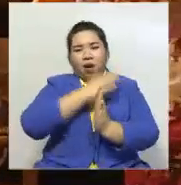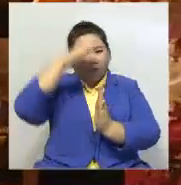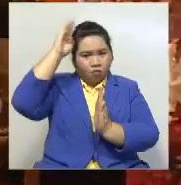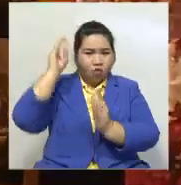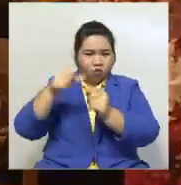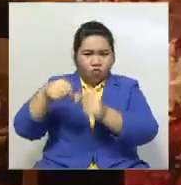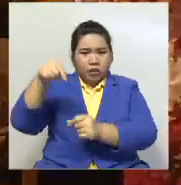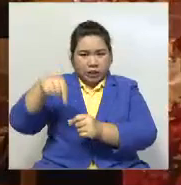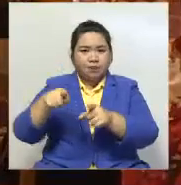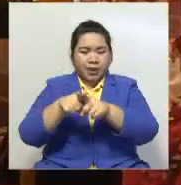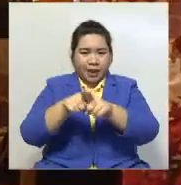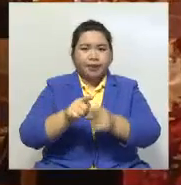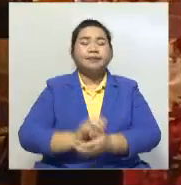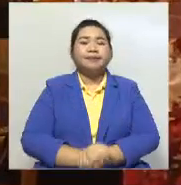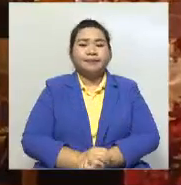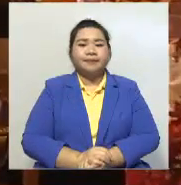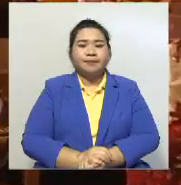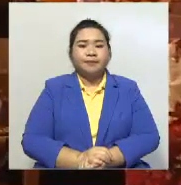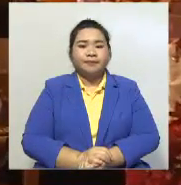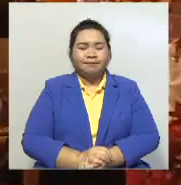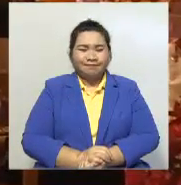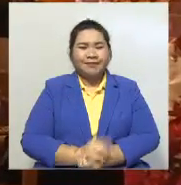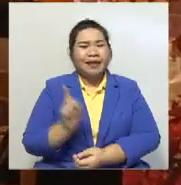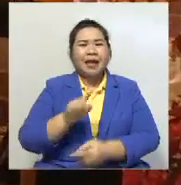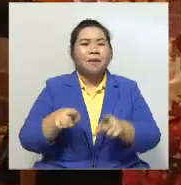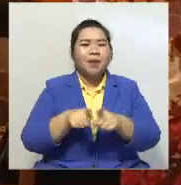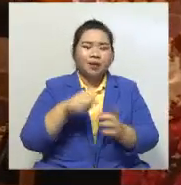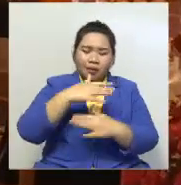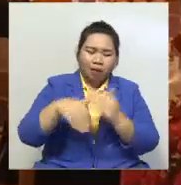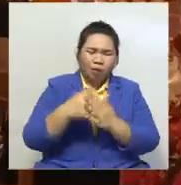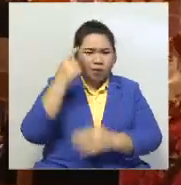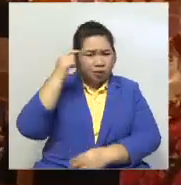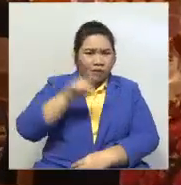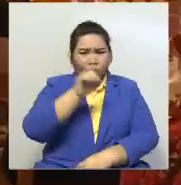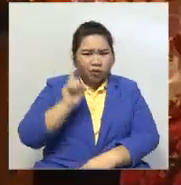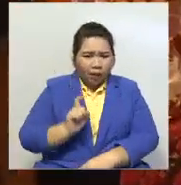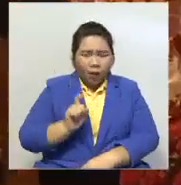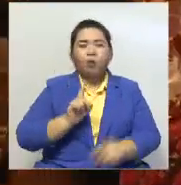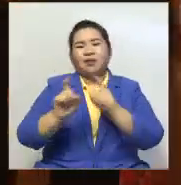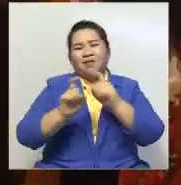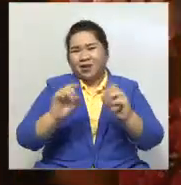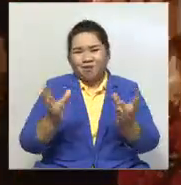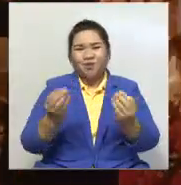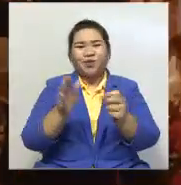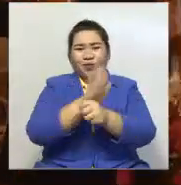ระธาตุดอยตุงแล้วครับ ก็ได้ว่าเป็นการไขทุกข้อข้องใจเคลียร์ทุกข้อสงสัยเลยค่ะ